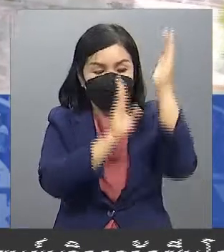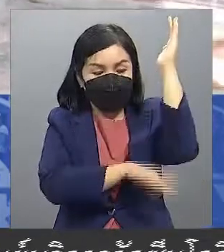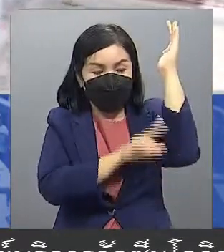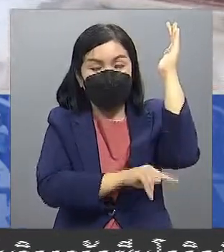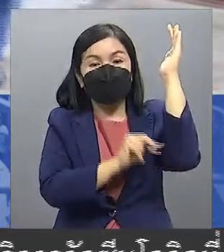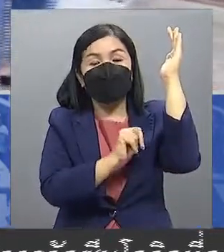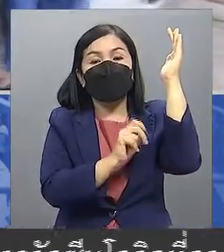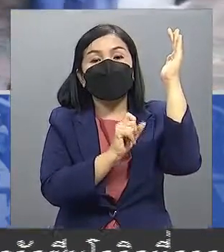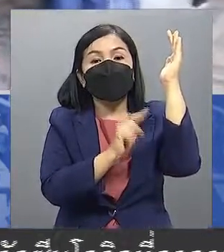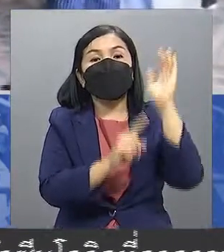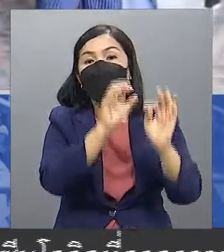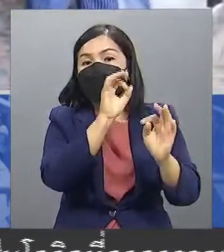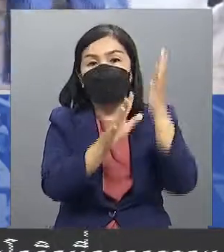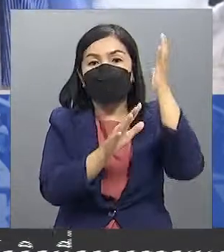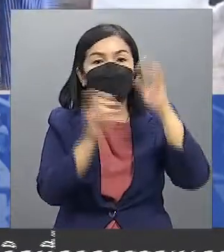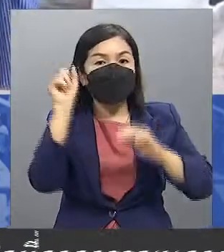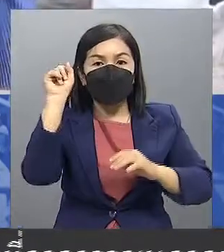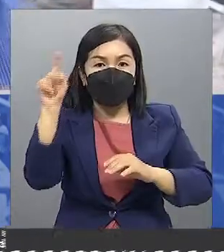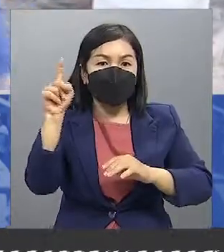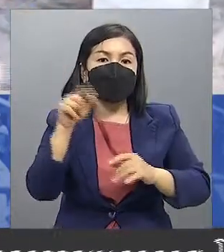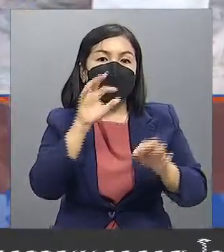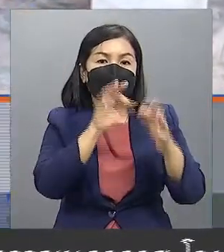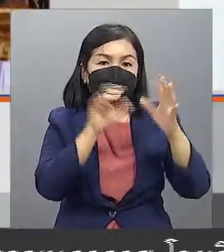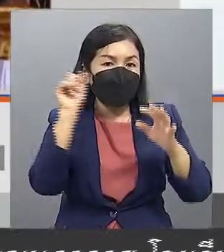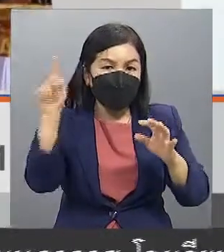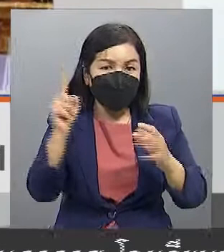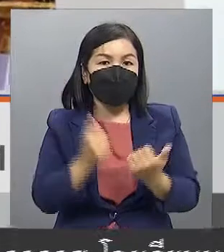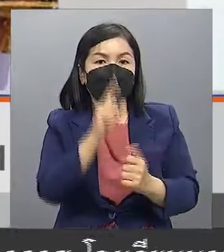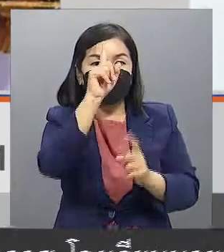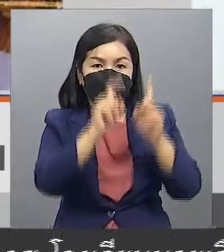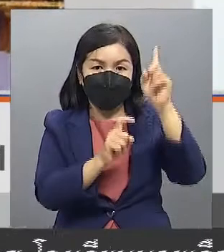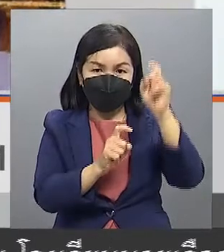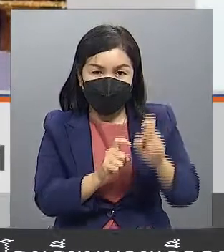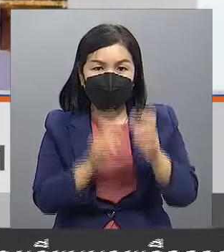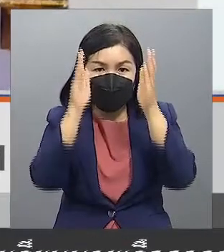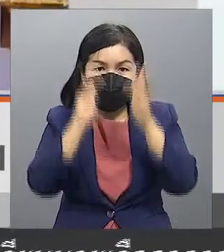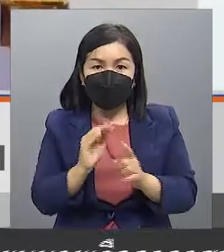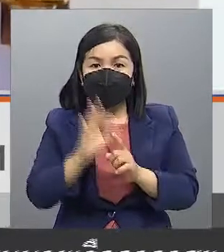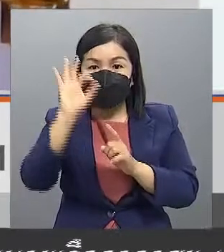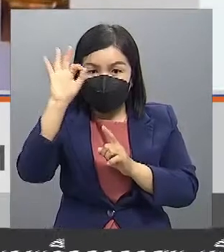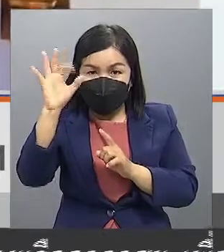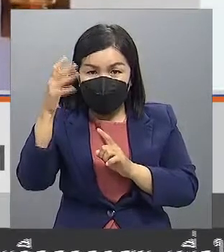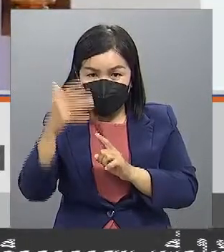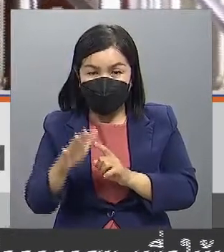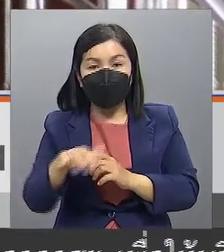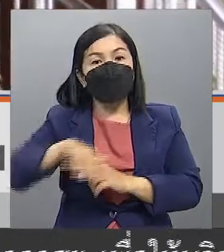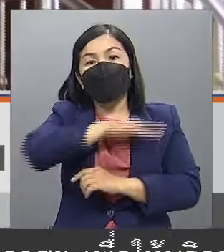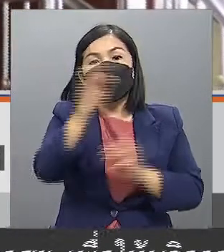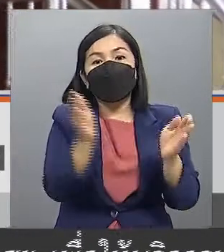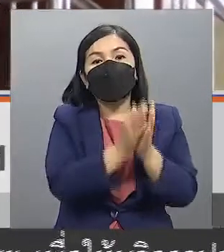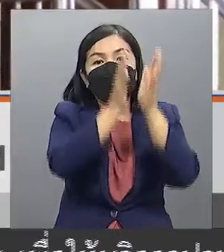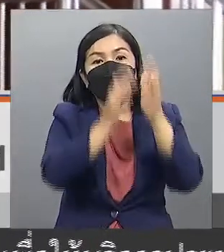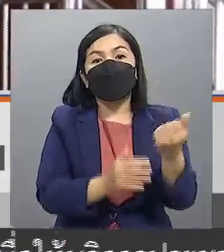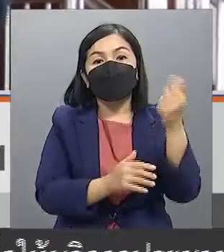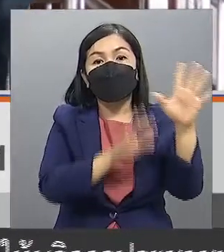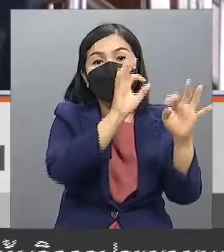นกิจทันทีวัดแห่งนี้ชาปนกิจผู้เสียชีวิตคนที่9จาก15คนโดยที่ทางวัดไม่คิดค่าใช้จ่ายจากครอบครัวผู้สูญเ